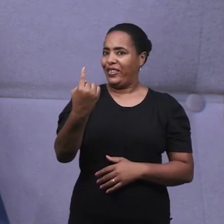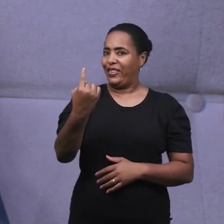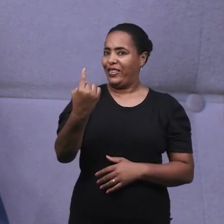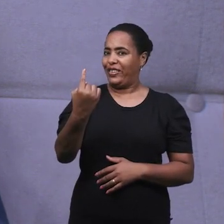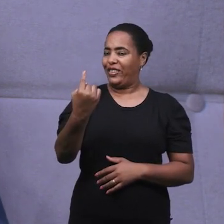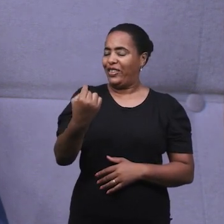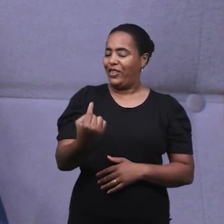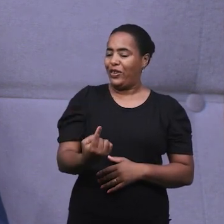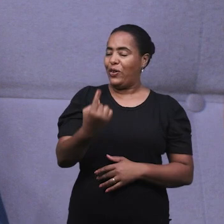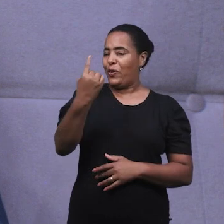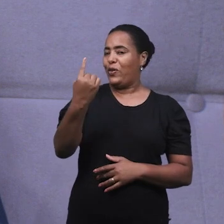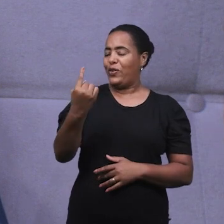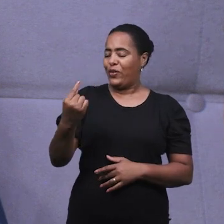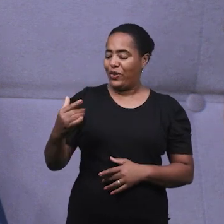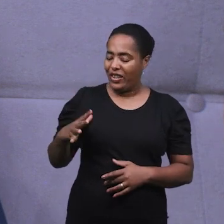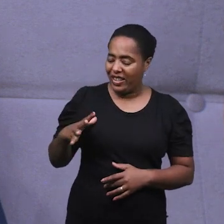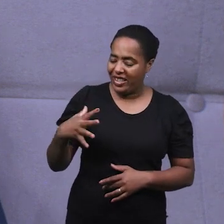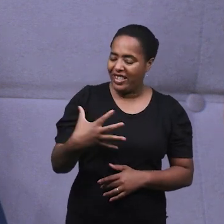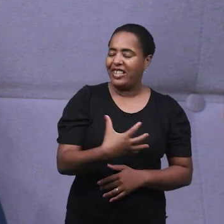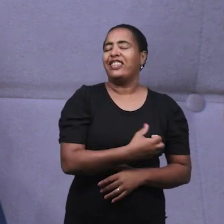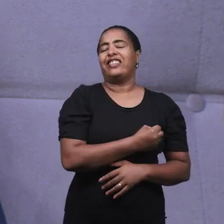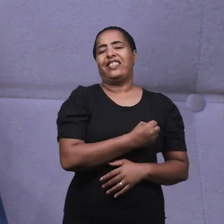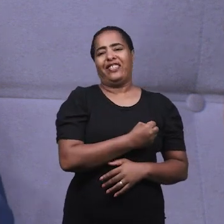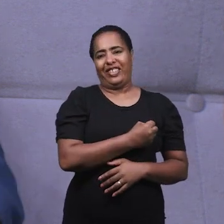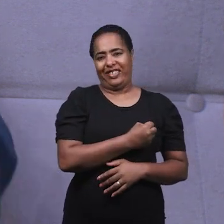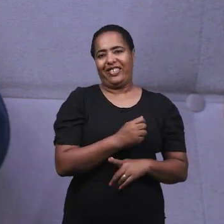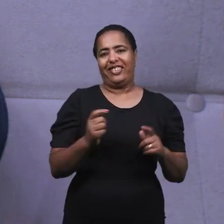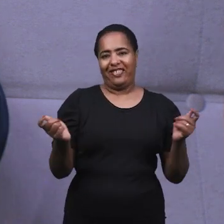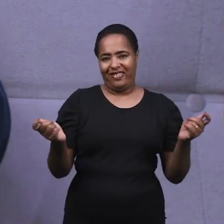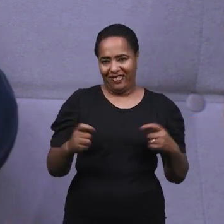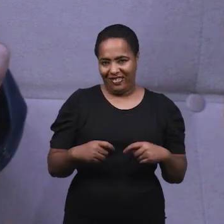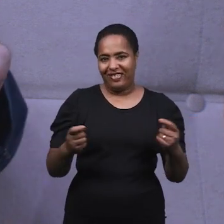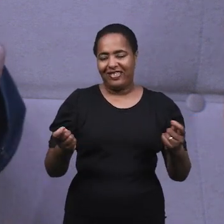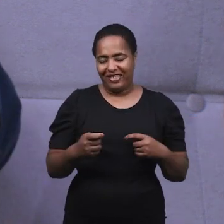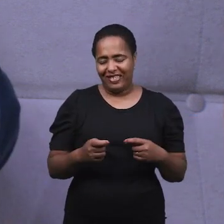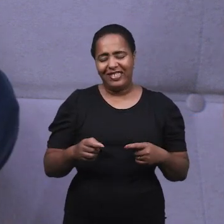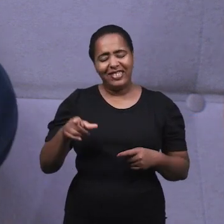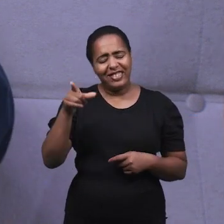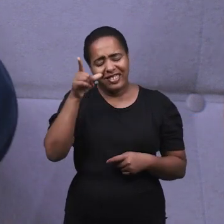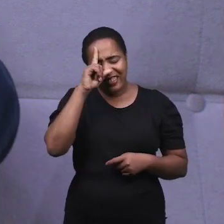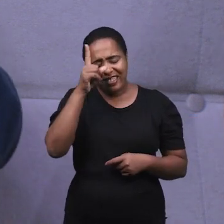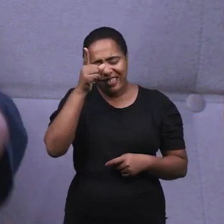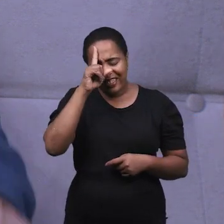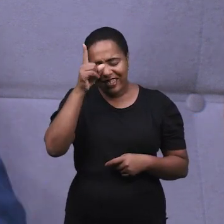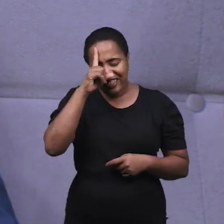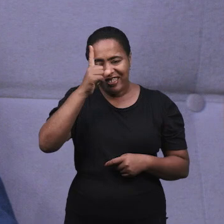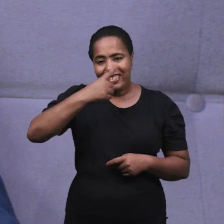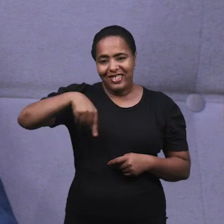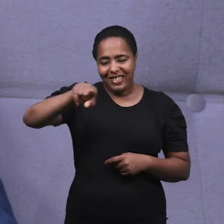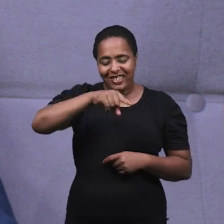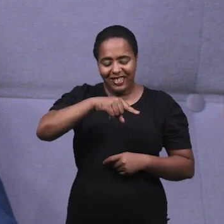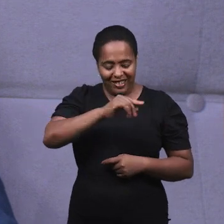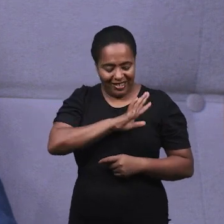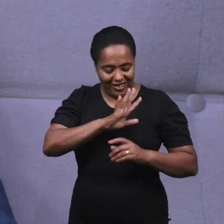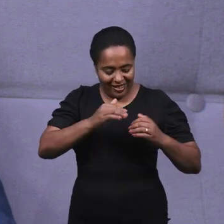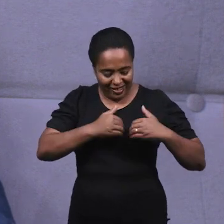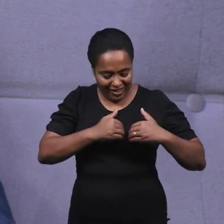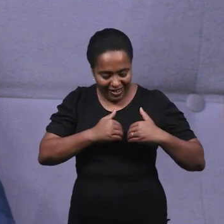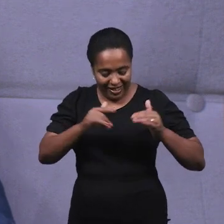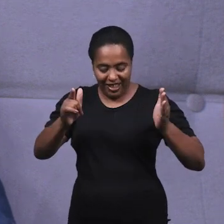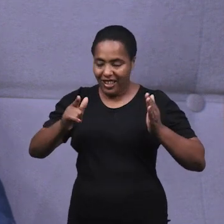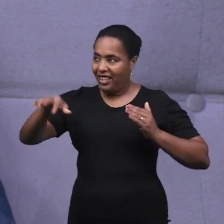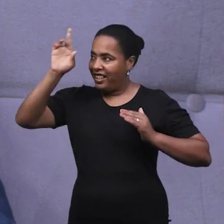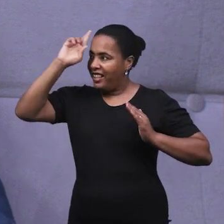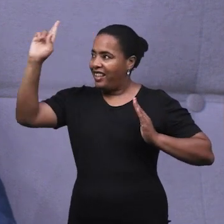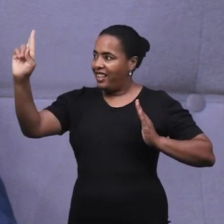Et ouvrons chaque jour nos cœurs et laissons à ce que Jésus se révèle à chacun de nous par l'action